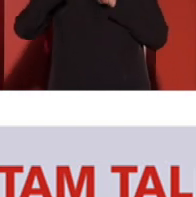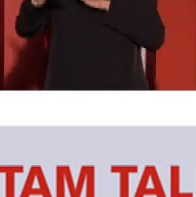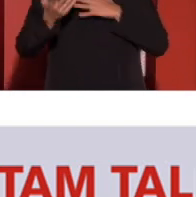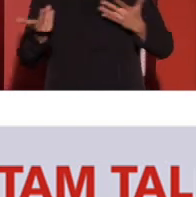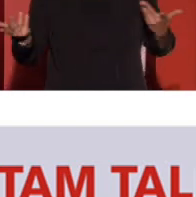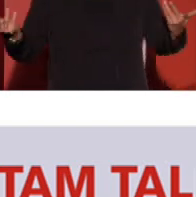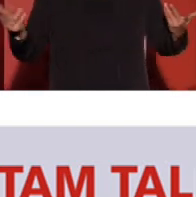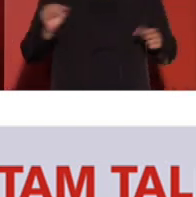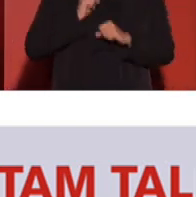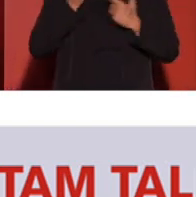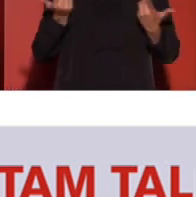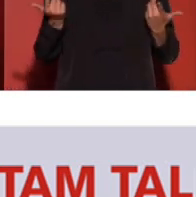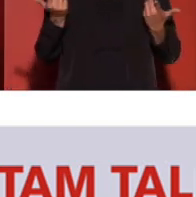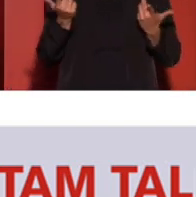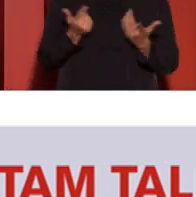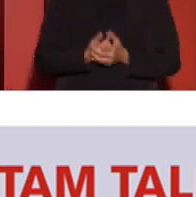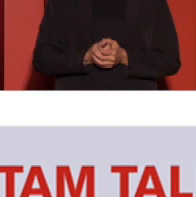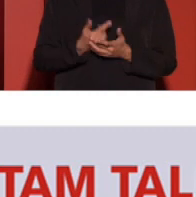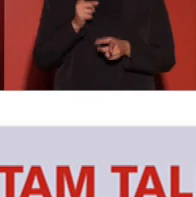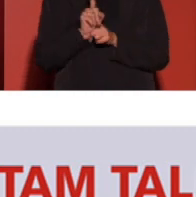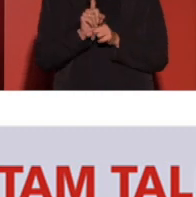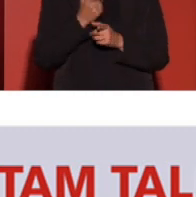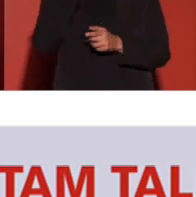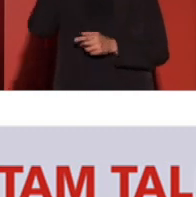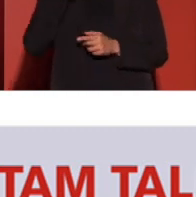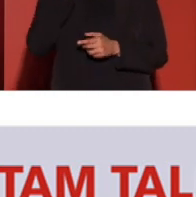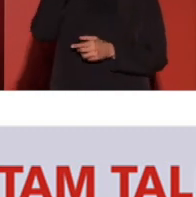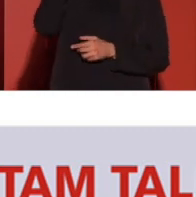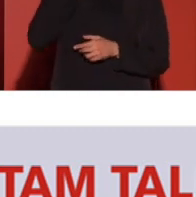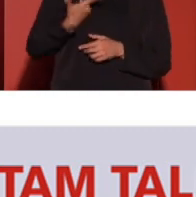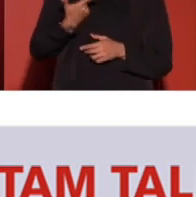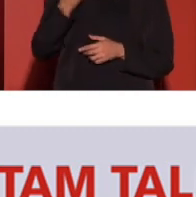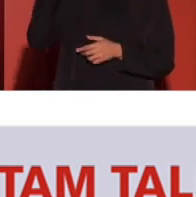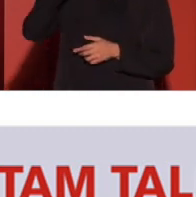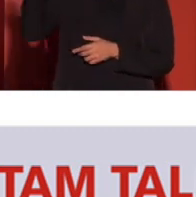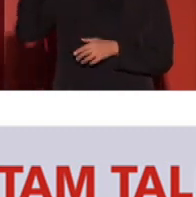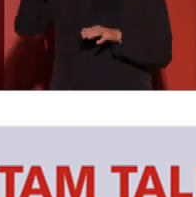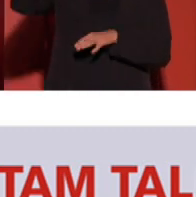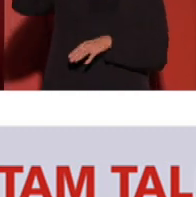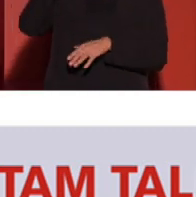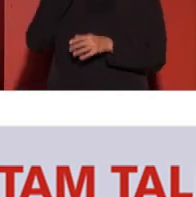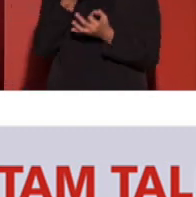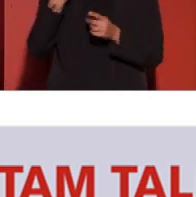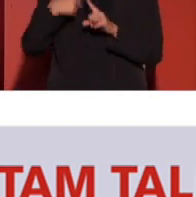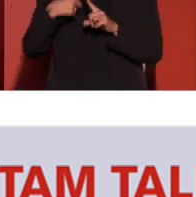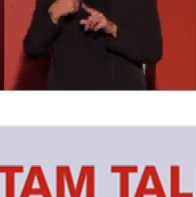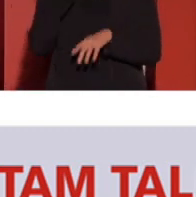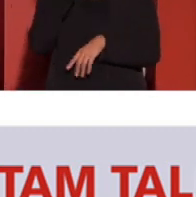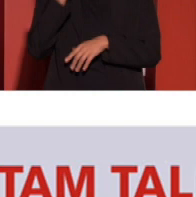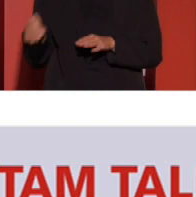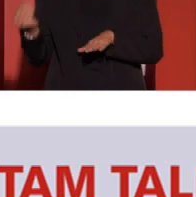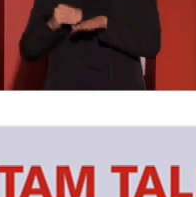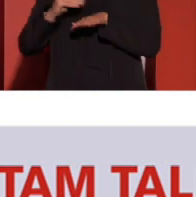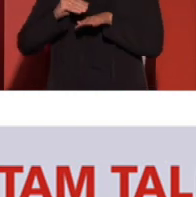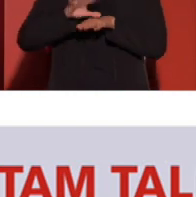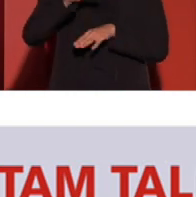tentativo di come dire arruffianarsi le poderose o forse nella speranza appunto che io in qualche modo